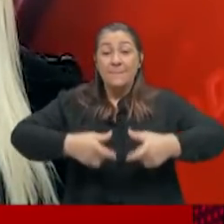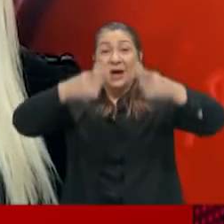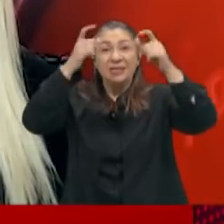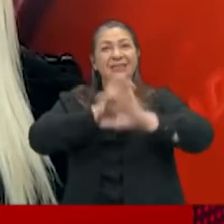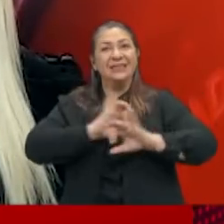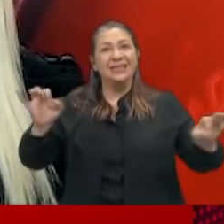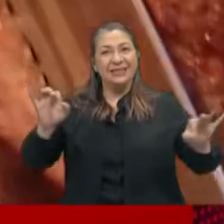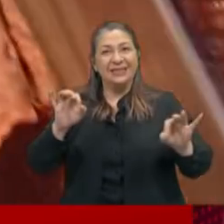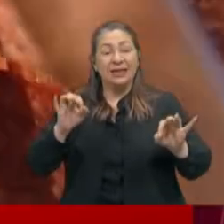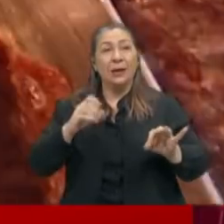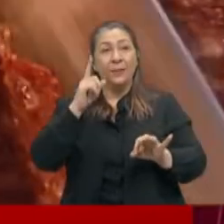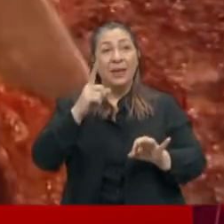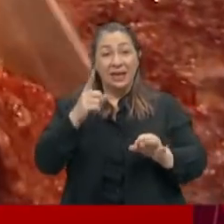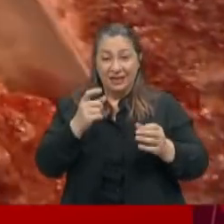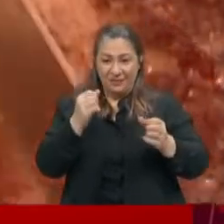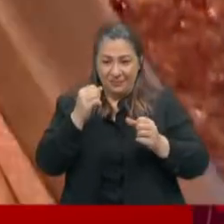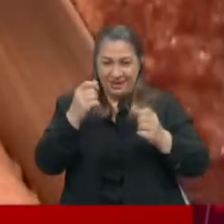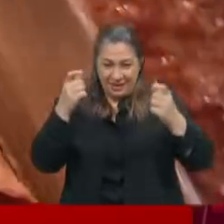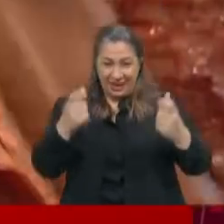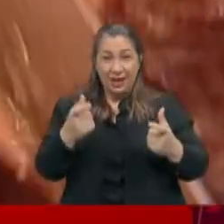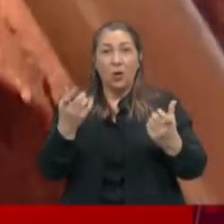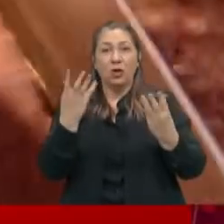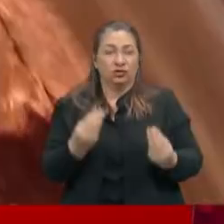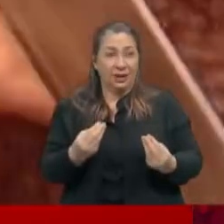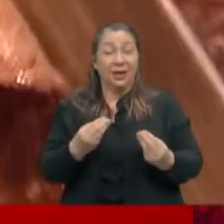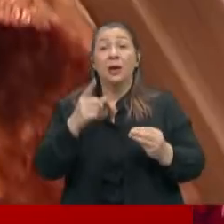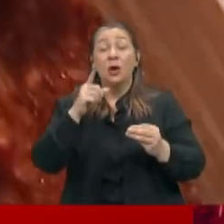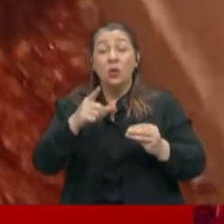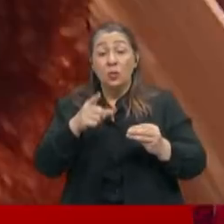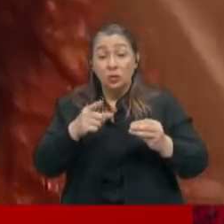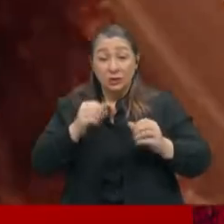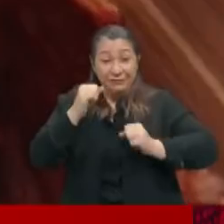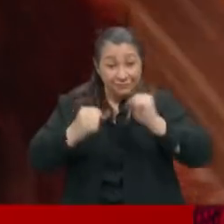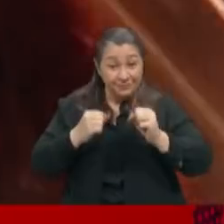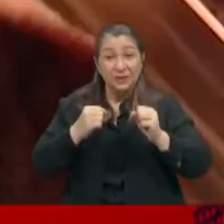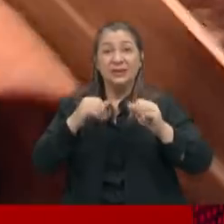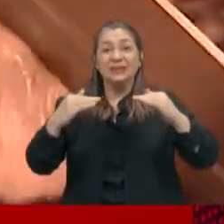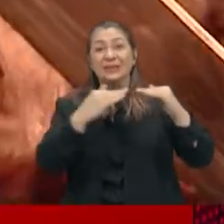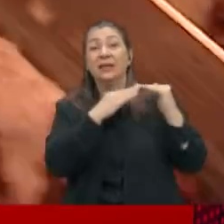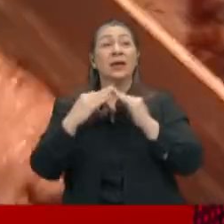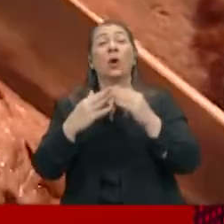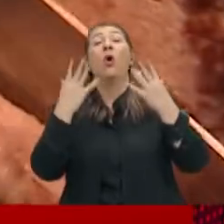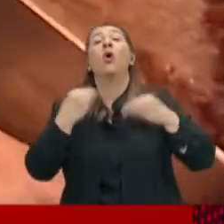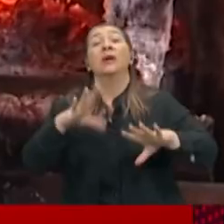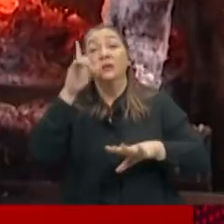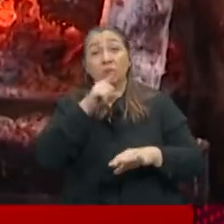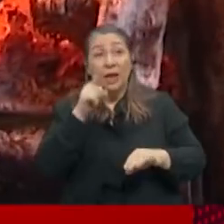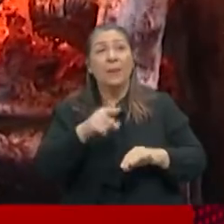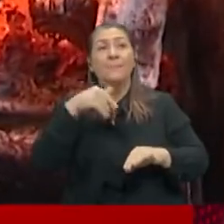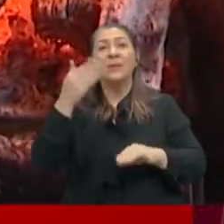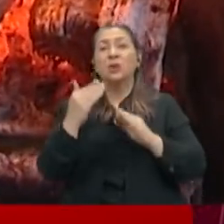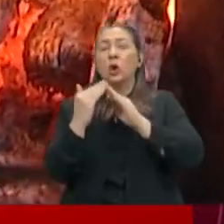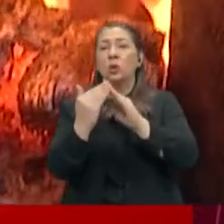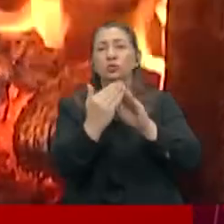sanayi dediğimiz bir sanayi haline gelecek. Sanayisi ve standardı olmadığından dolayı da diğer